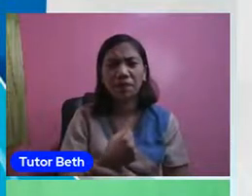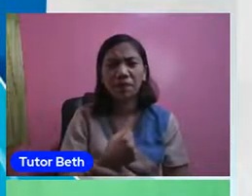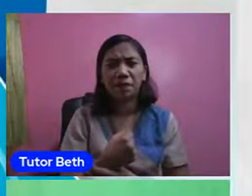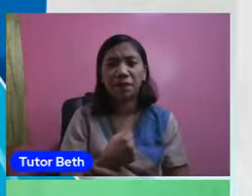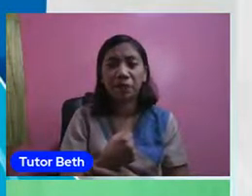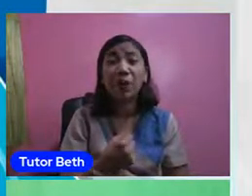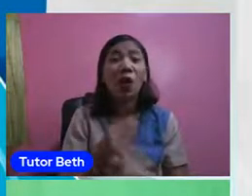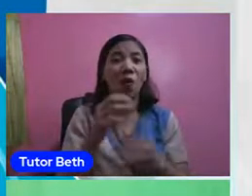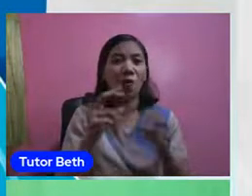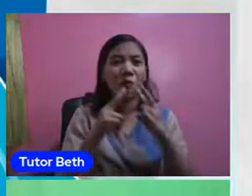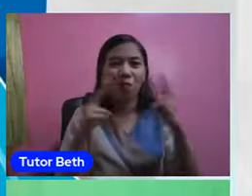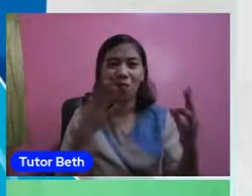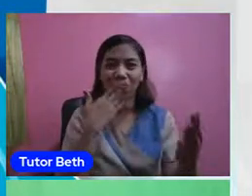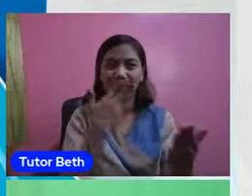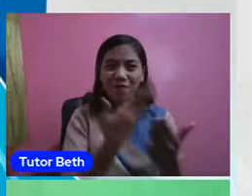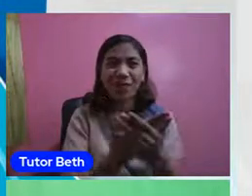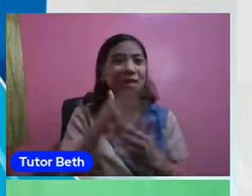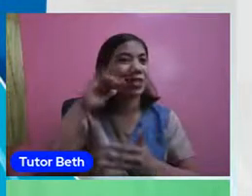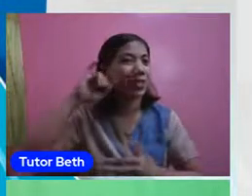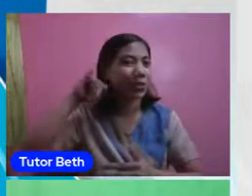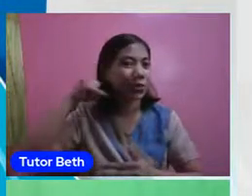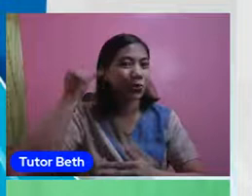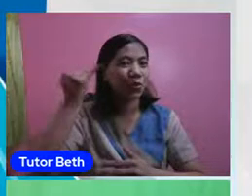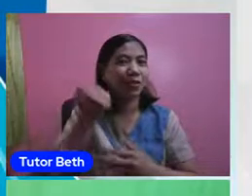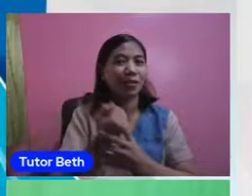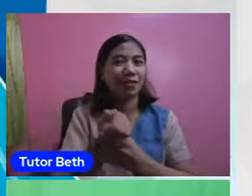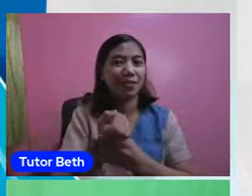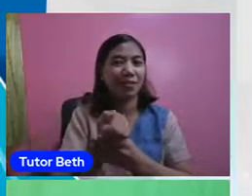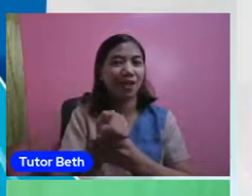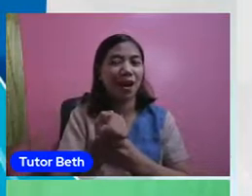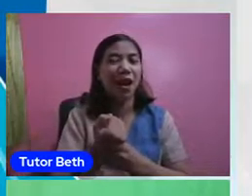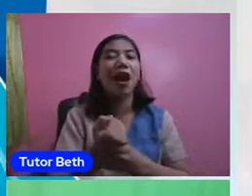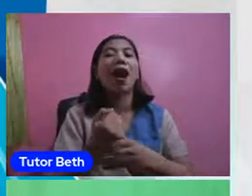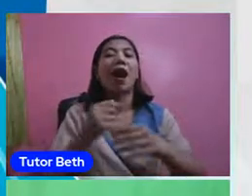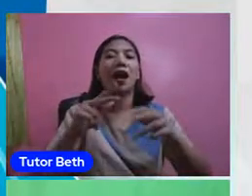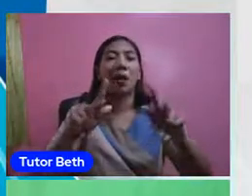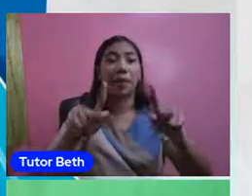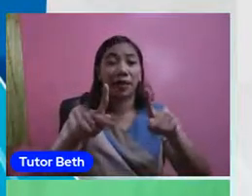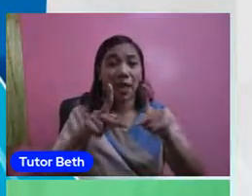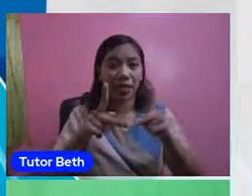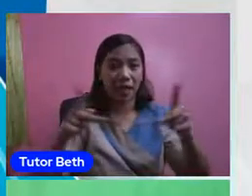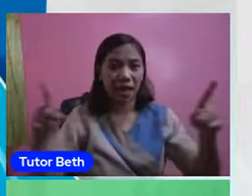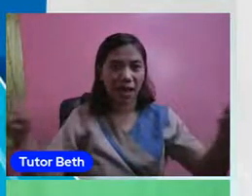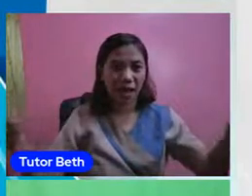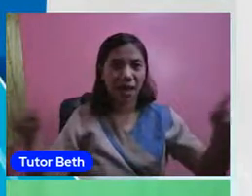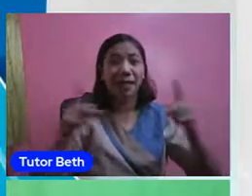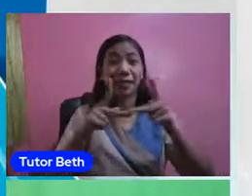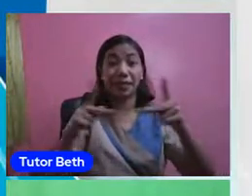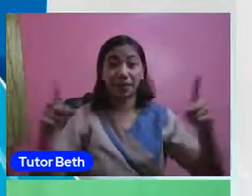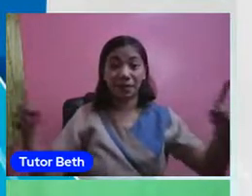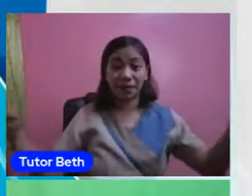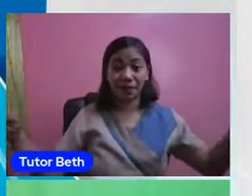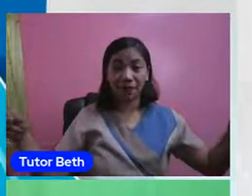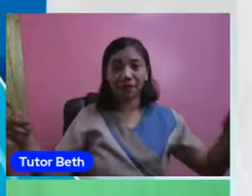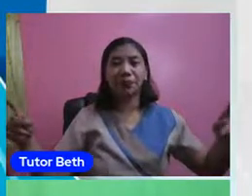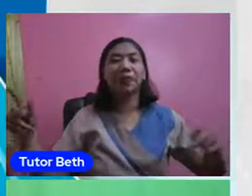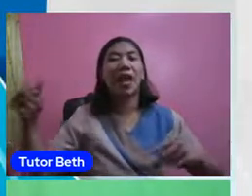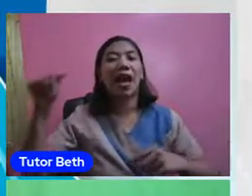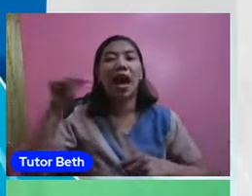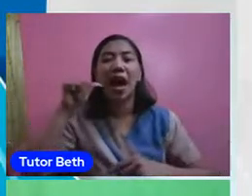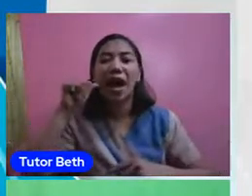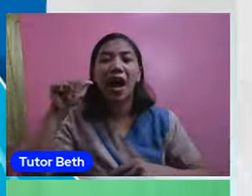Judah. May naaalala. Tama yung sagot ni Judah. Kapatagan. Okay. Sabi naman ni Alisor,